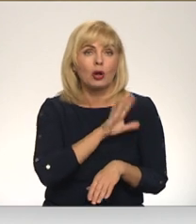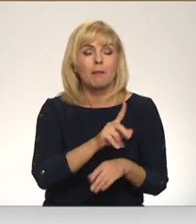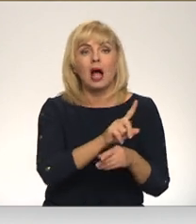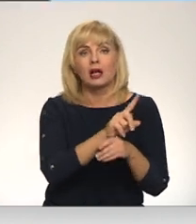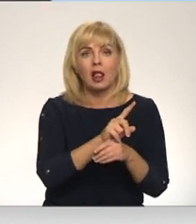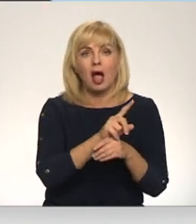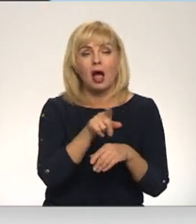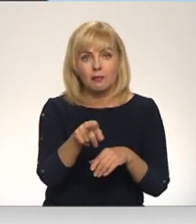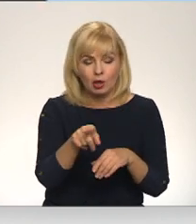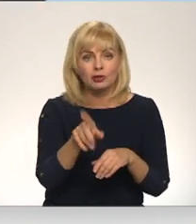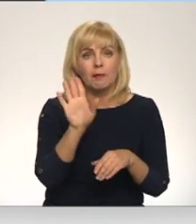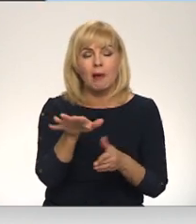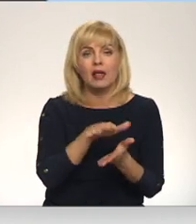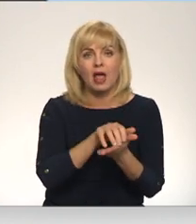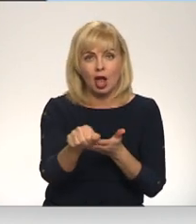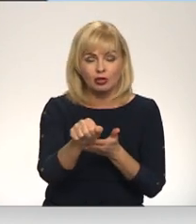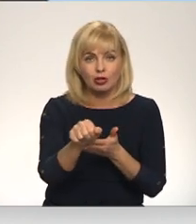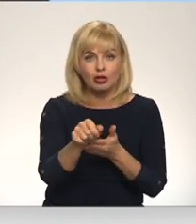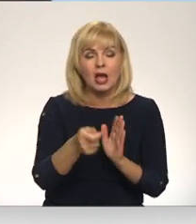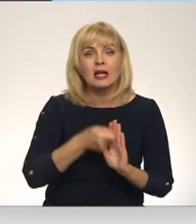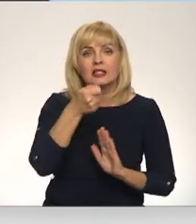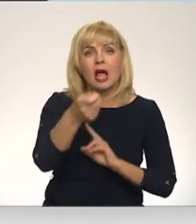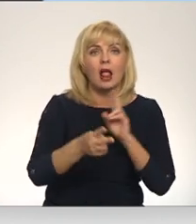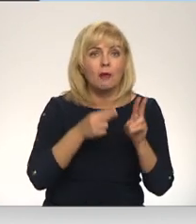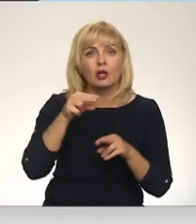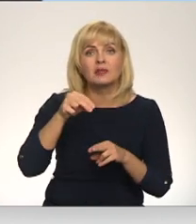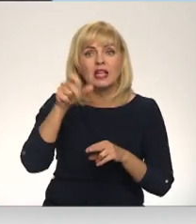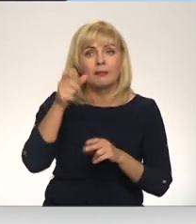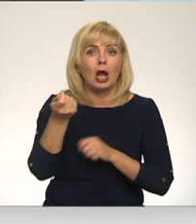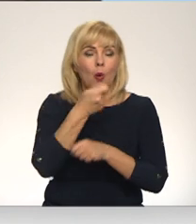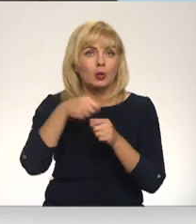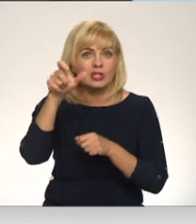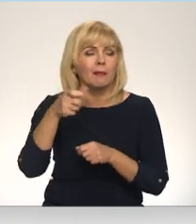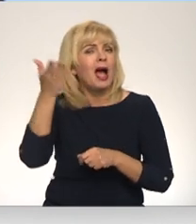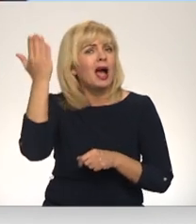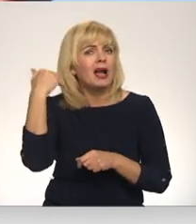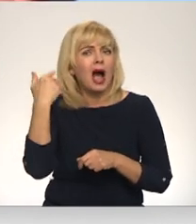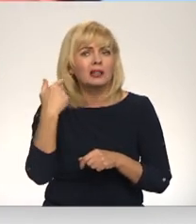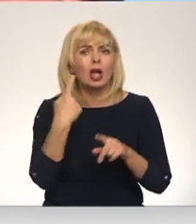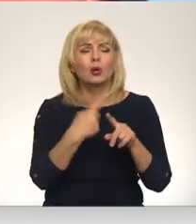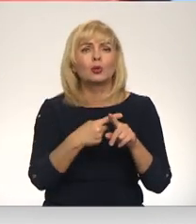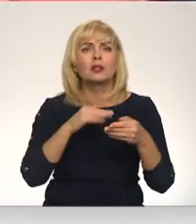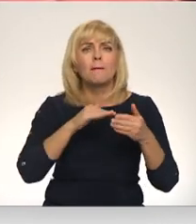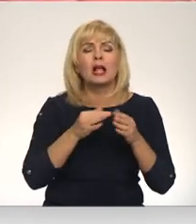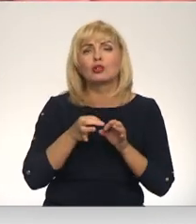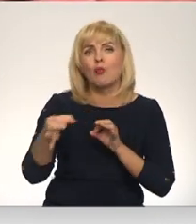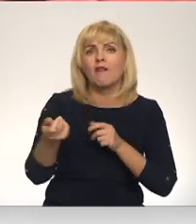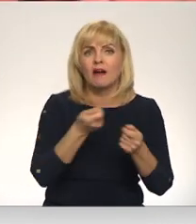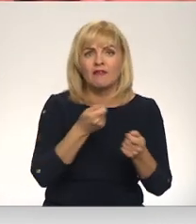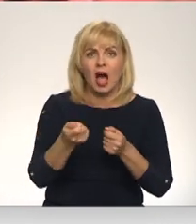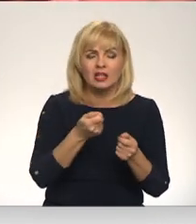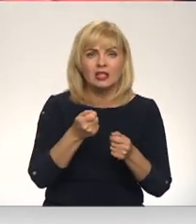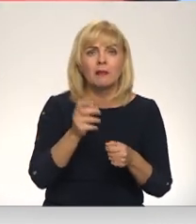Lielgabala nesankcionētu demontāžu cēlusi apsūdzību zemniekam un uzņēmējam, kādreizējam Krustpilsnovada vadītājam Gundaram